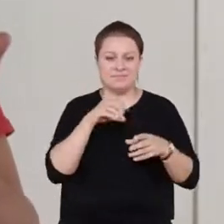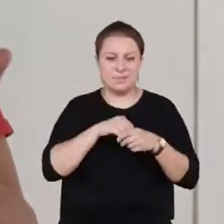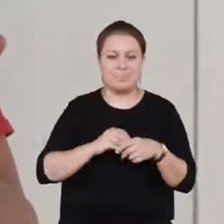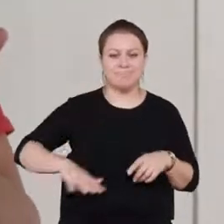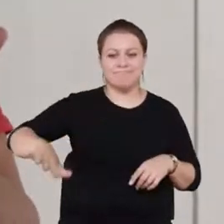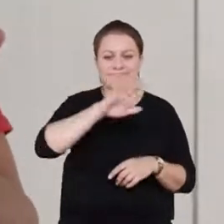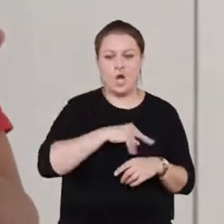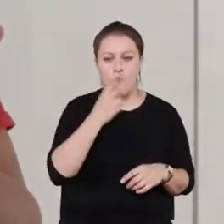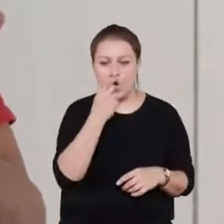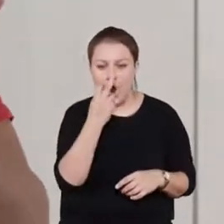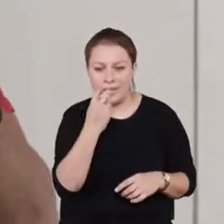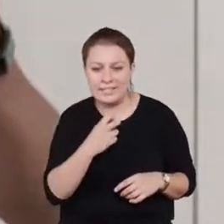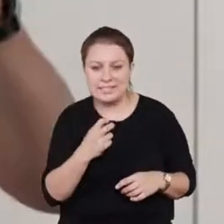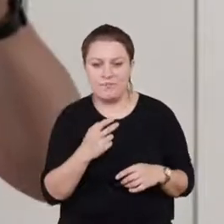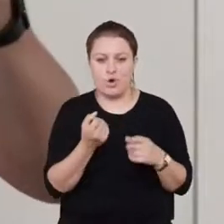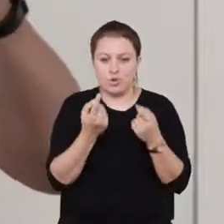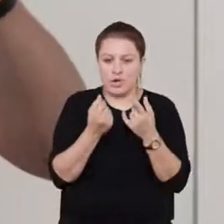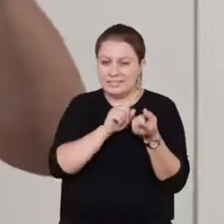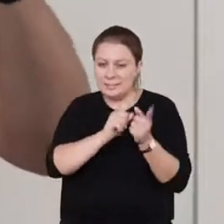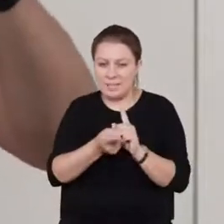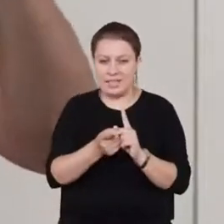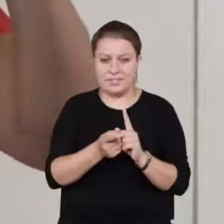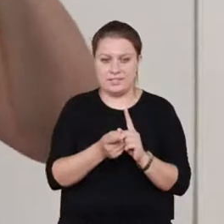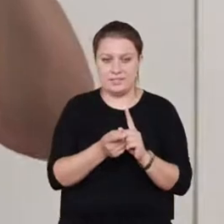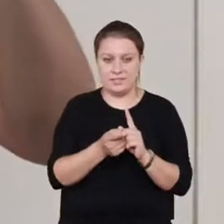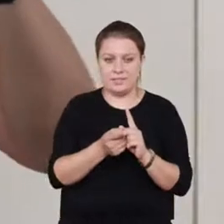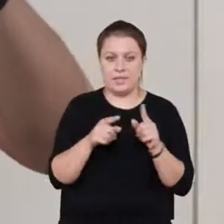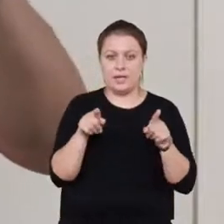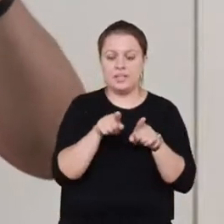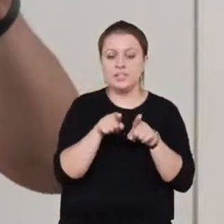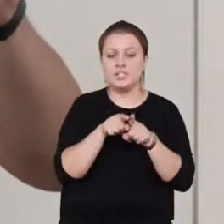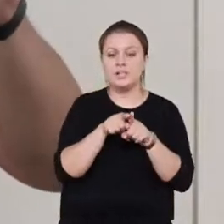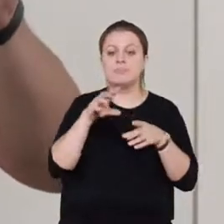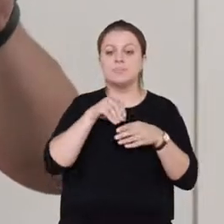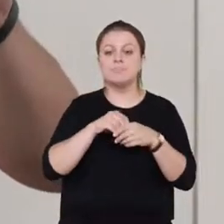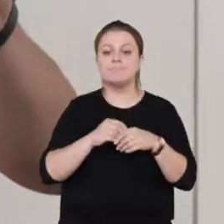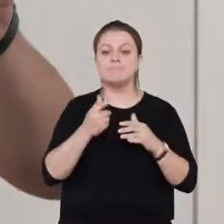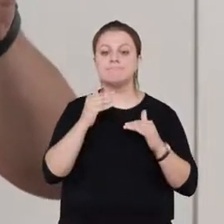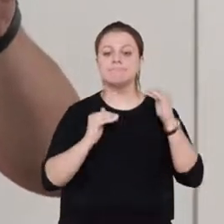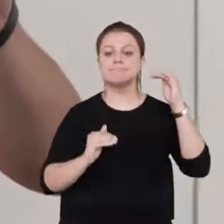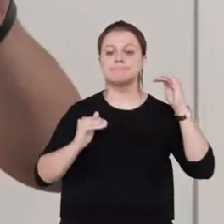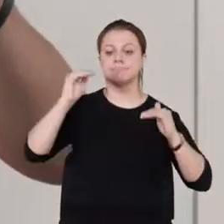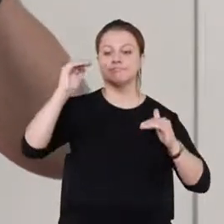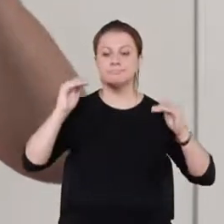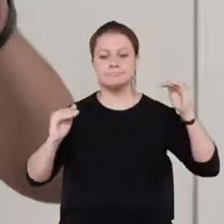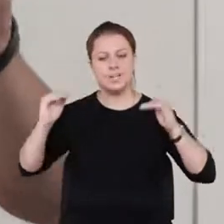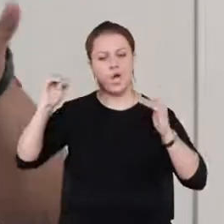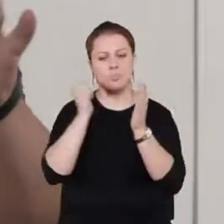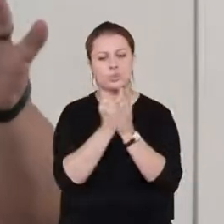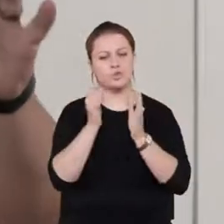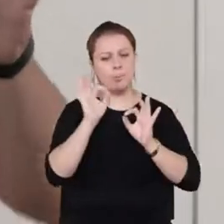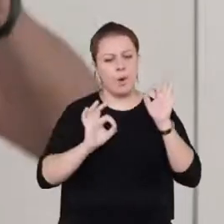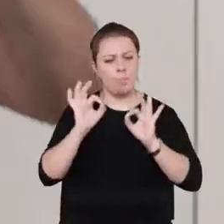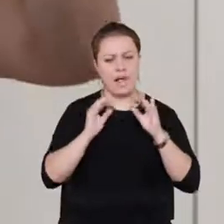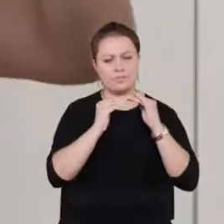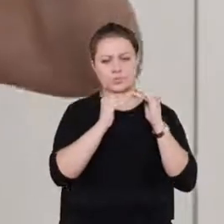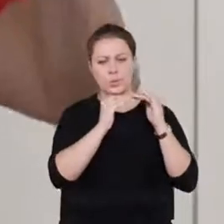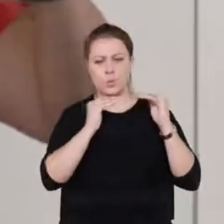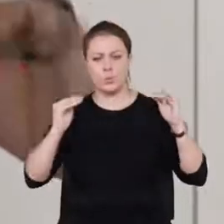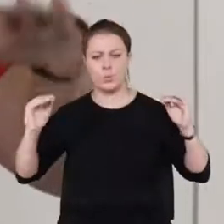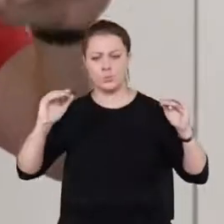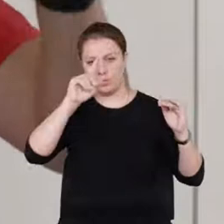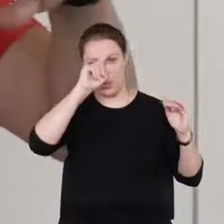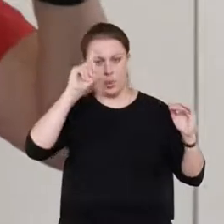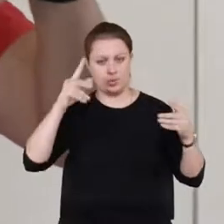pomiędzy chłopów, czy właściwie zniszczenie, zredukowanie tej dysproporcji. I to było oczywiście bardzo pomiędzy